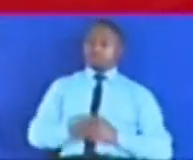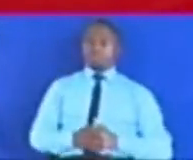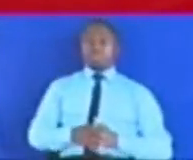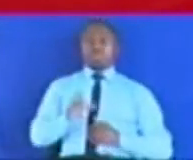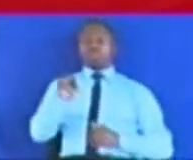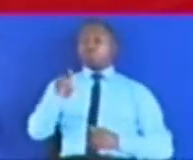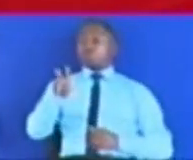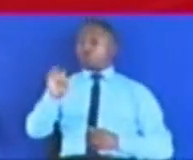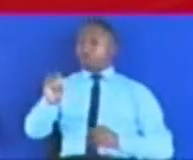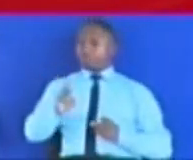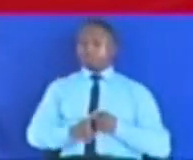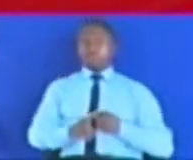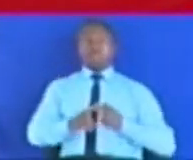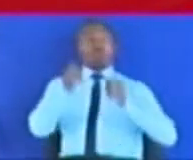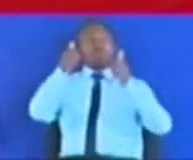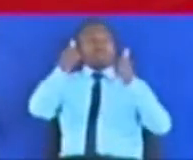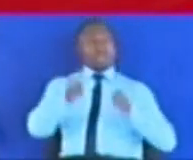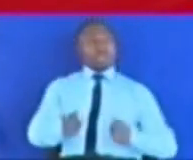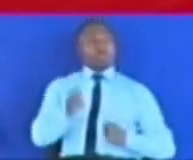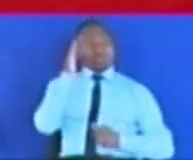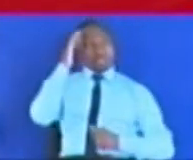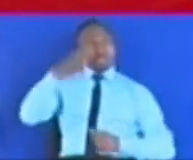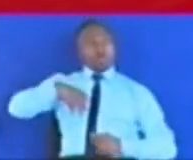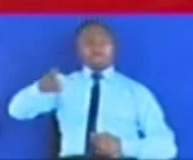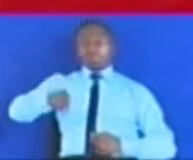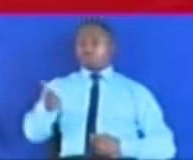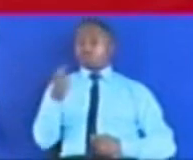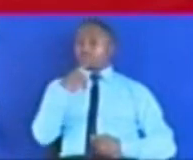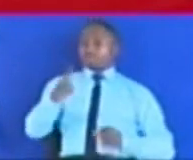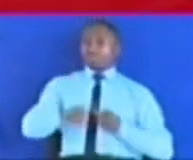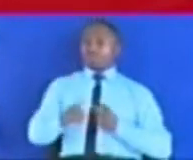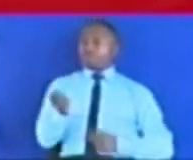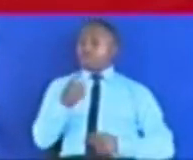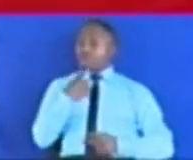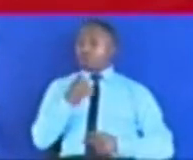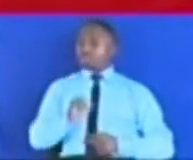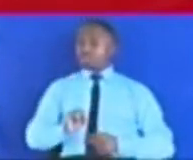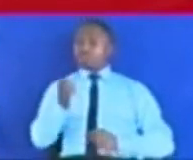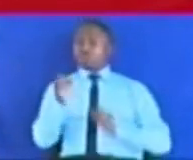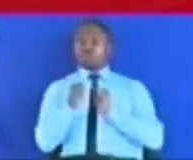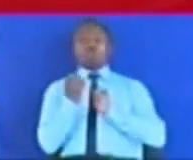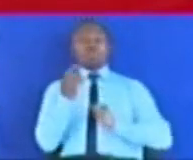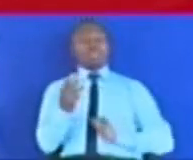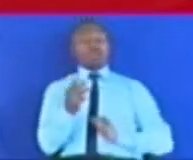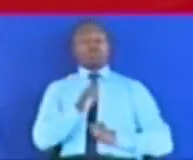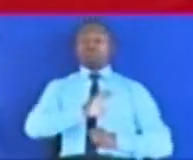Songwe ulitangaza, nadhani waziri mwenyewe alisema ni dawa karibia za milioni